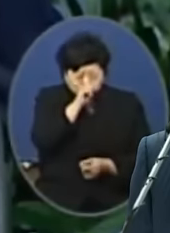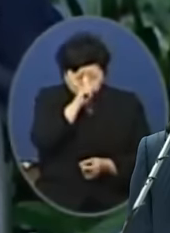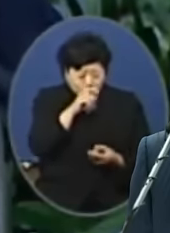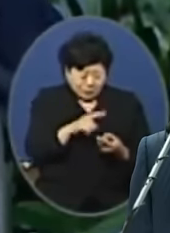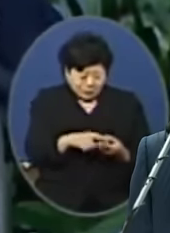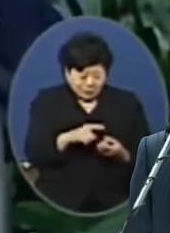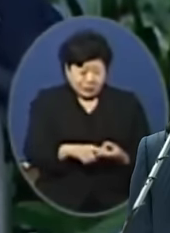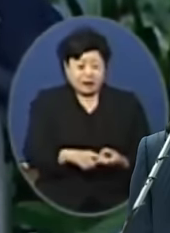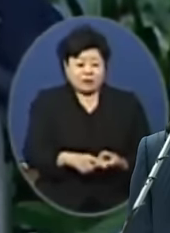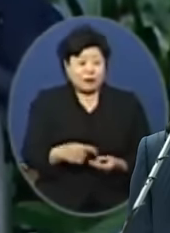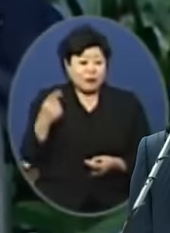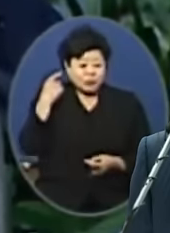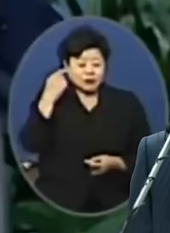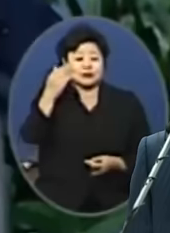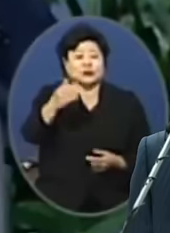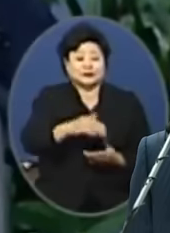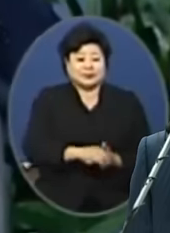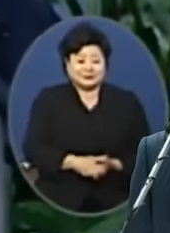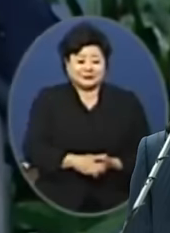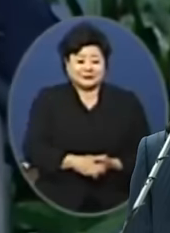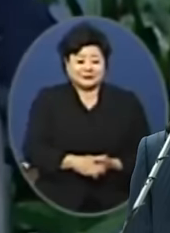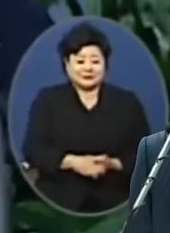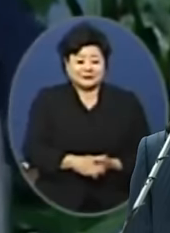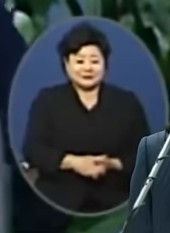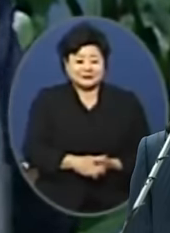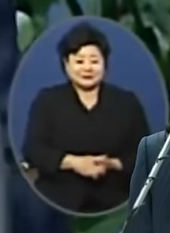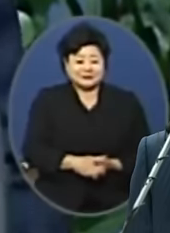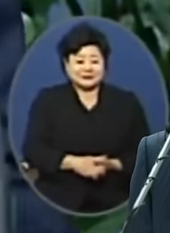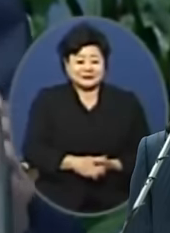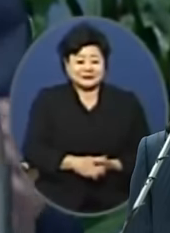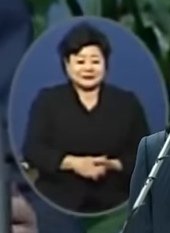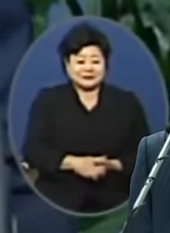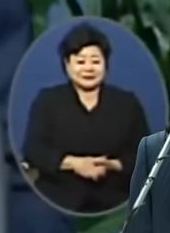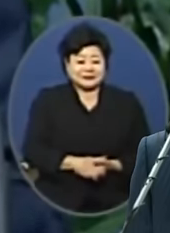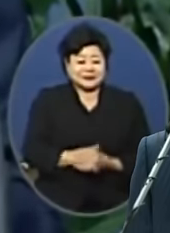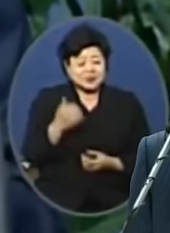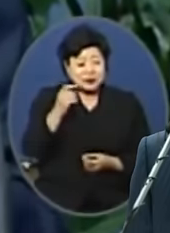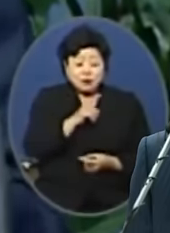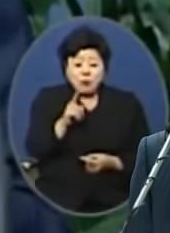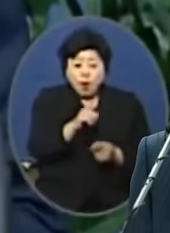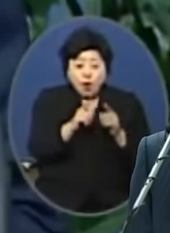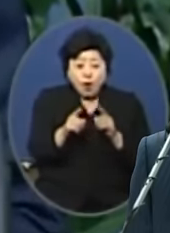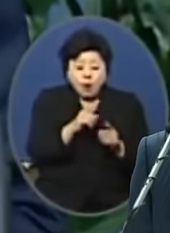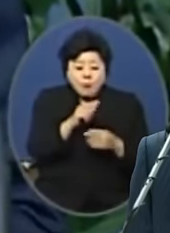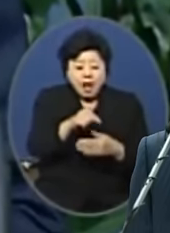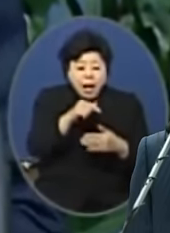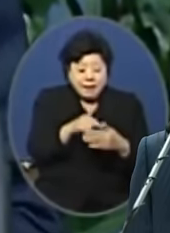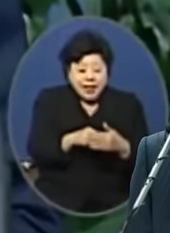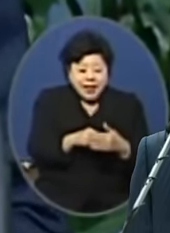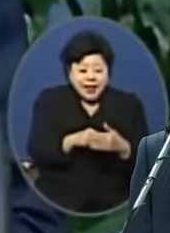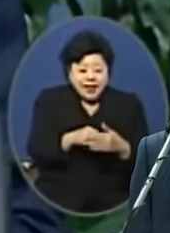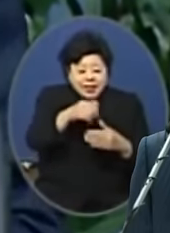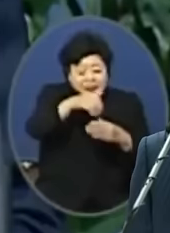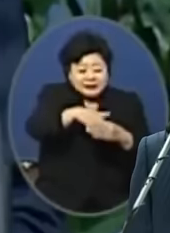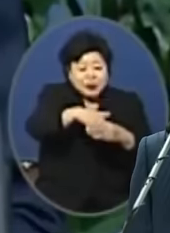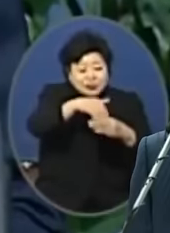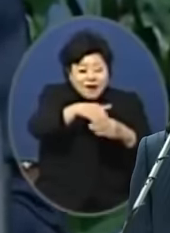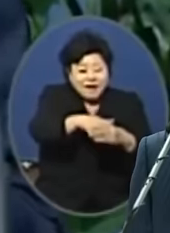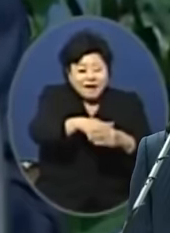그대로 좋은 말을 들은 대로 해주시는 것입니다. 무엇을 마음속에